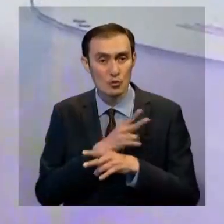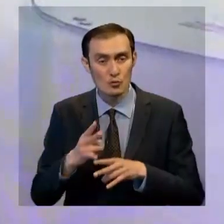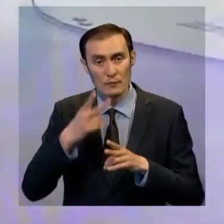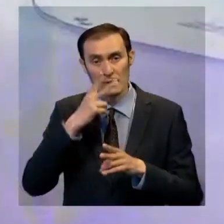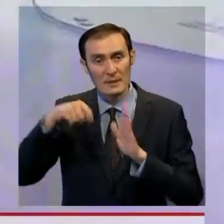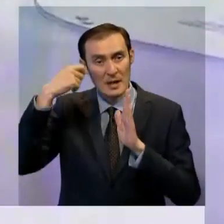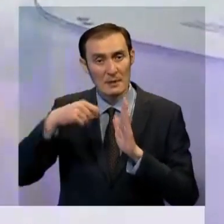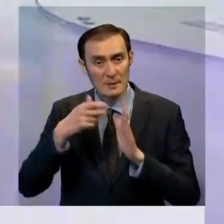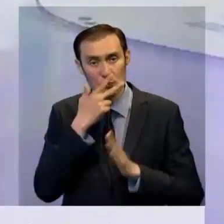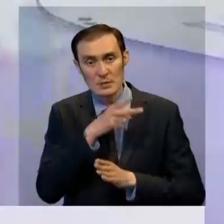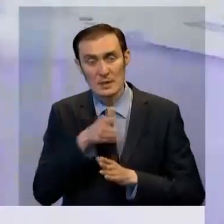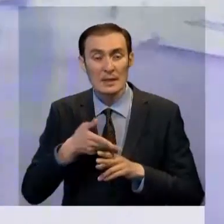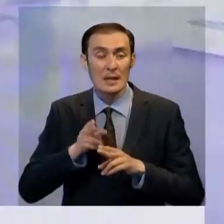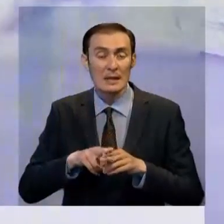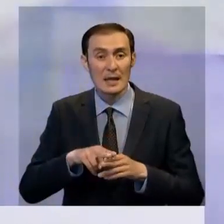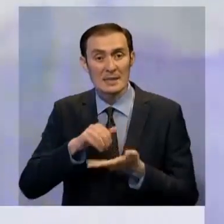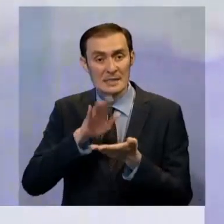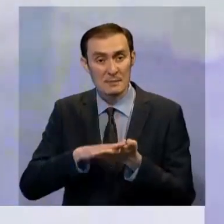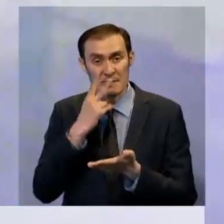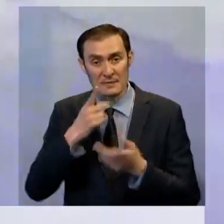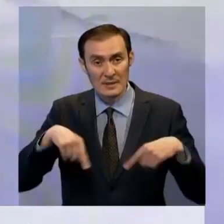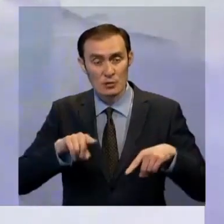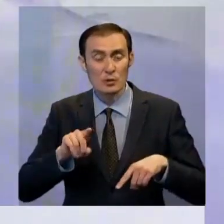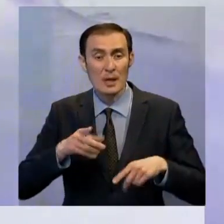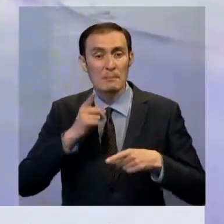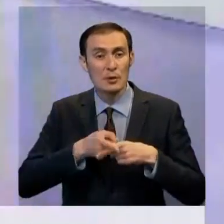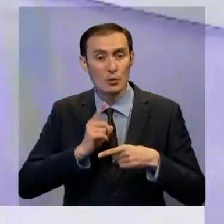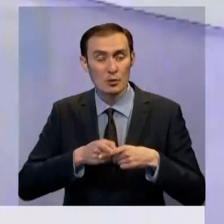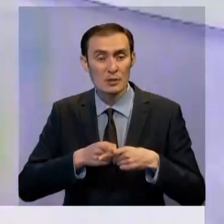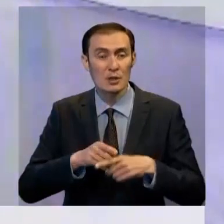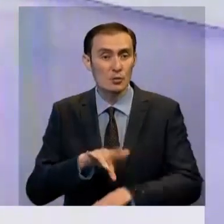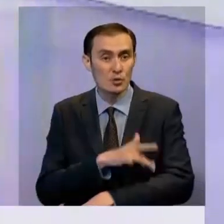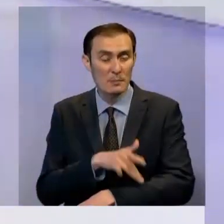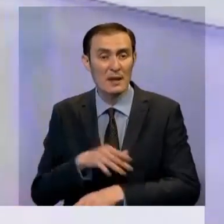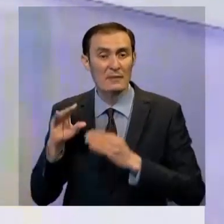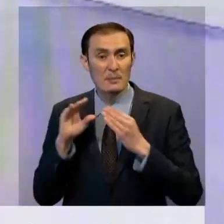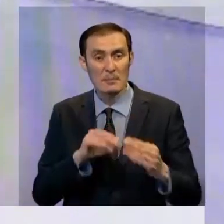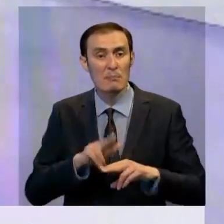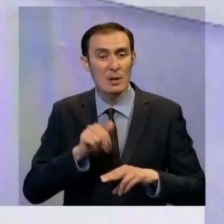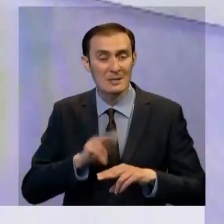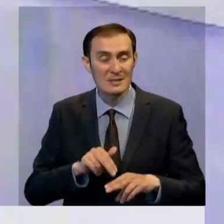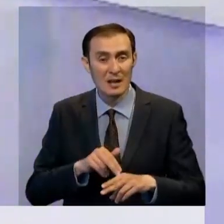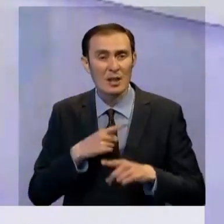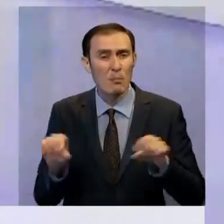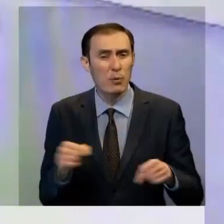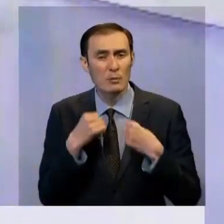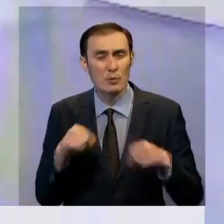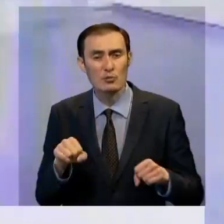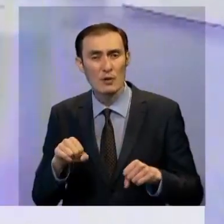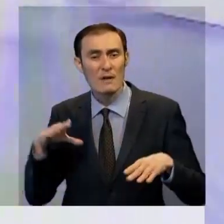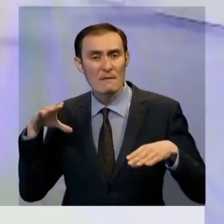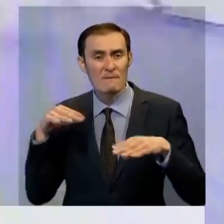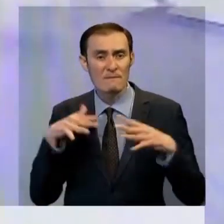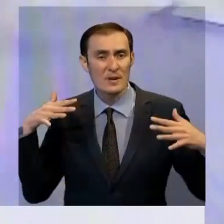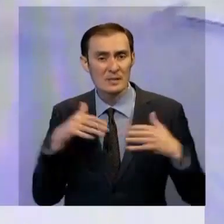камеры видеонаблюдения. На записи видно, как на одном из перекрестков служебный автомобиль полицейских на полном ходу